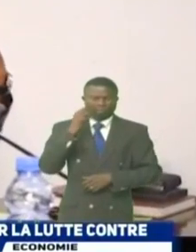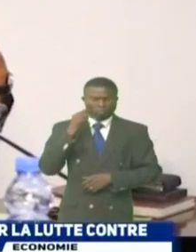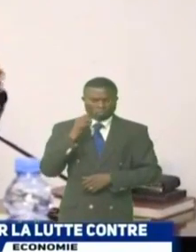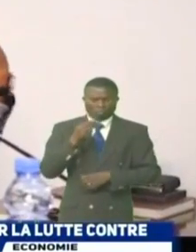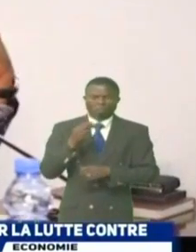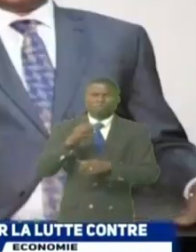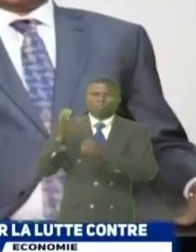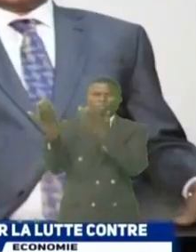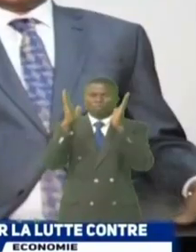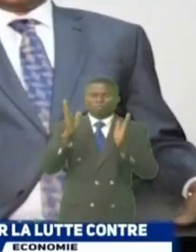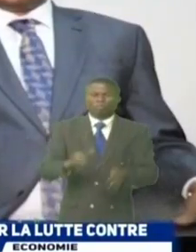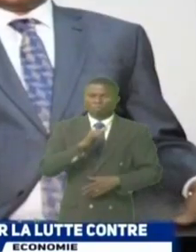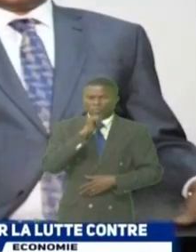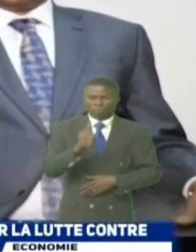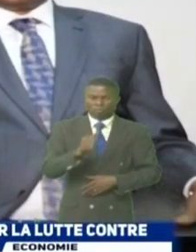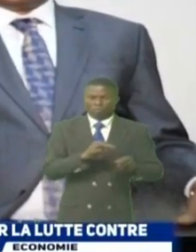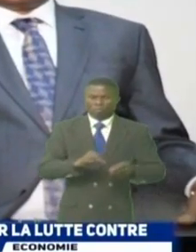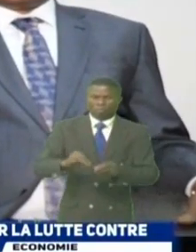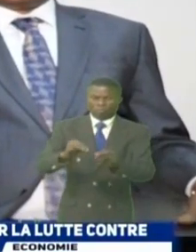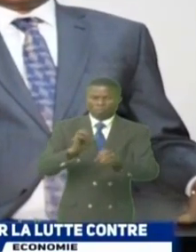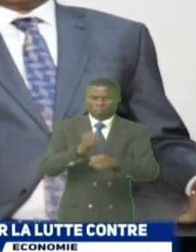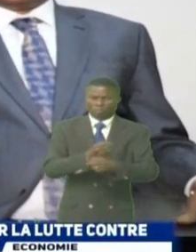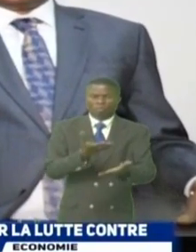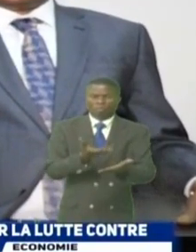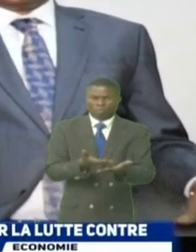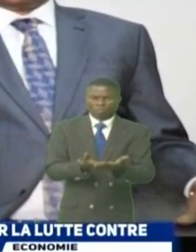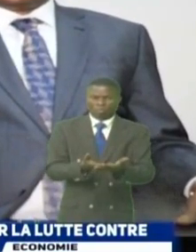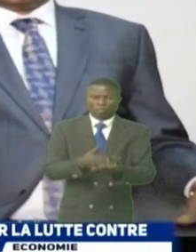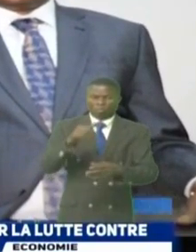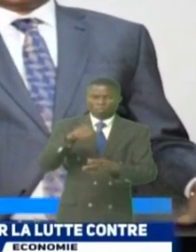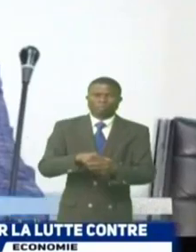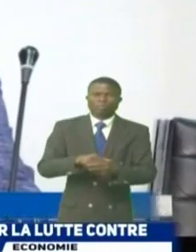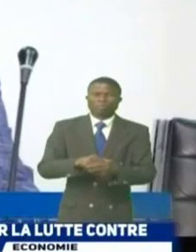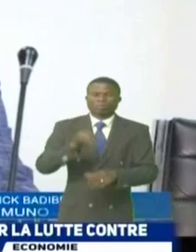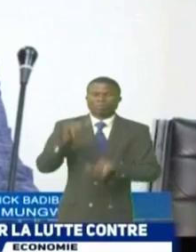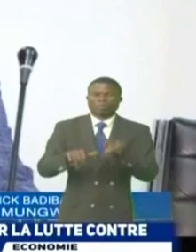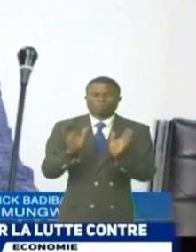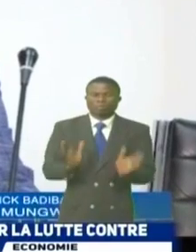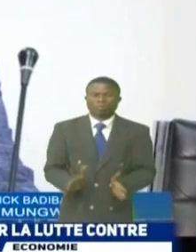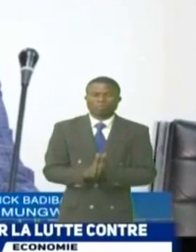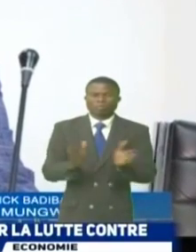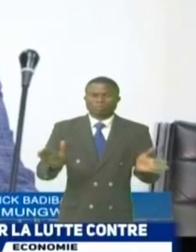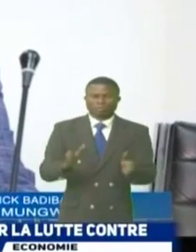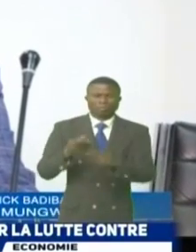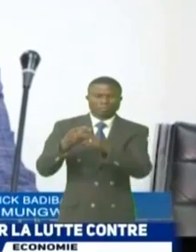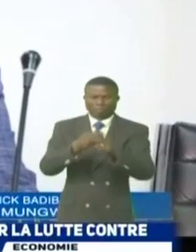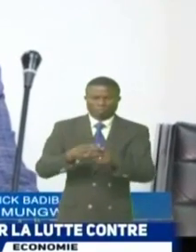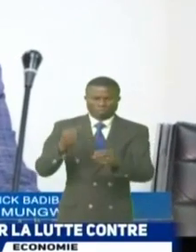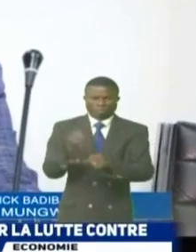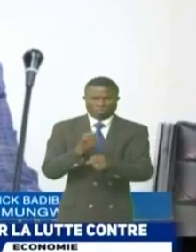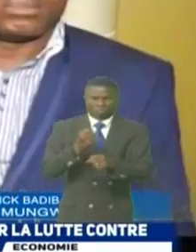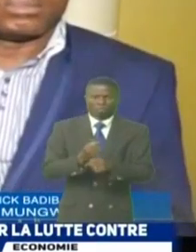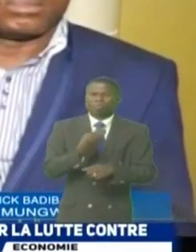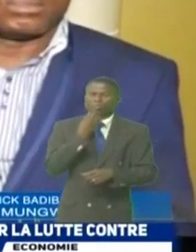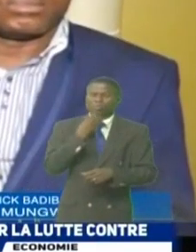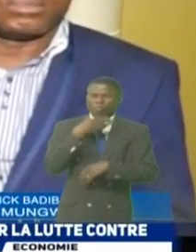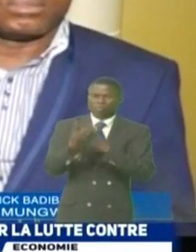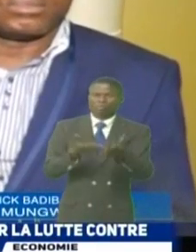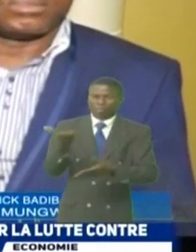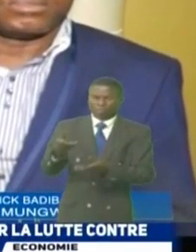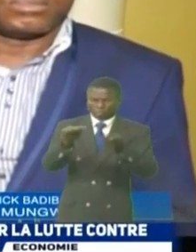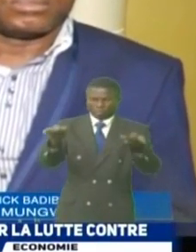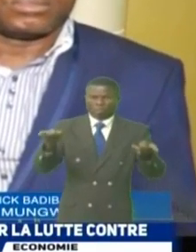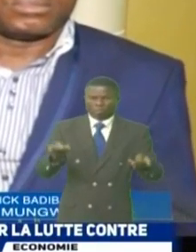opérateurs économiques. Un mécanisme a été mis en place au niveau du secrétariat général pour surveiller le travail qui sera effectué sur le